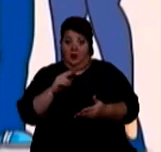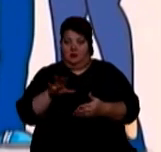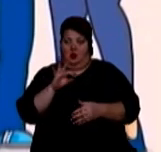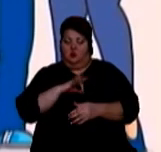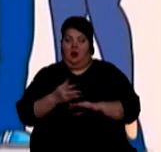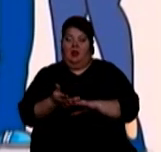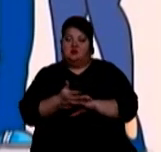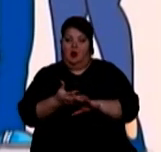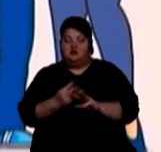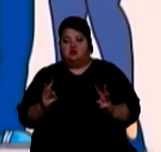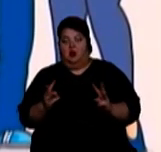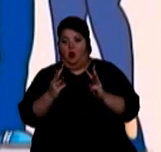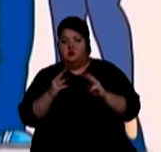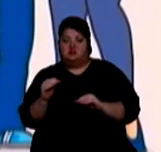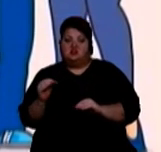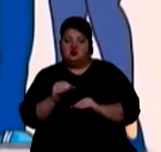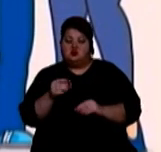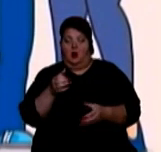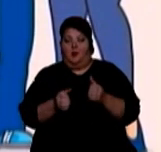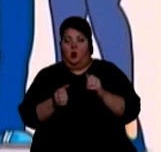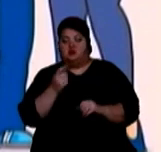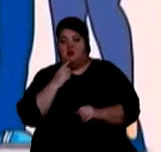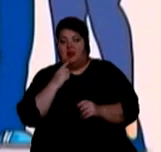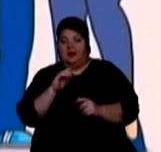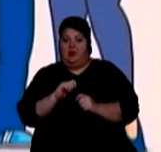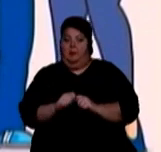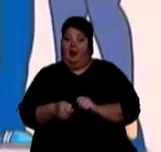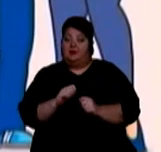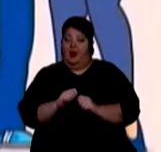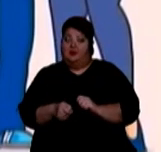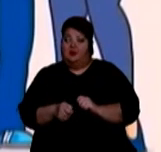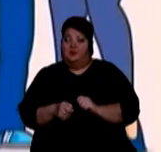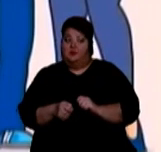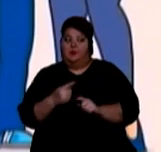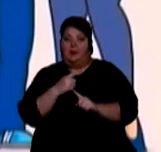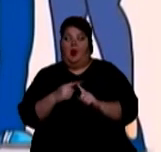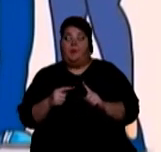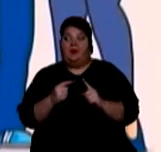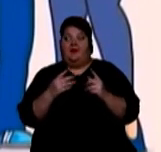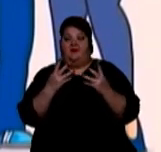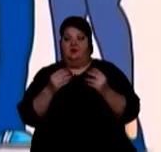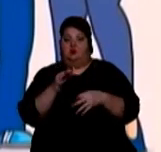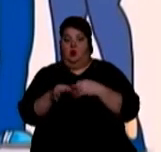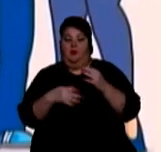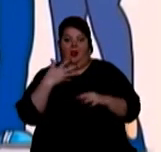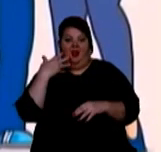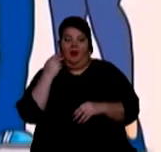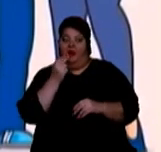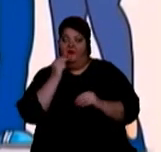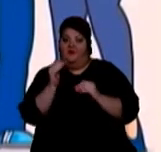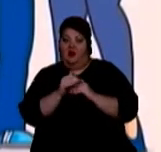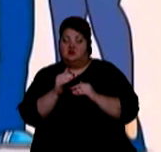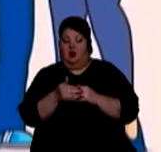смажене, копчене, жирне, молочне, яйця, банани. 5 доби. Легка вечеря.